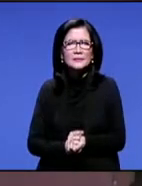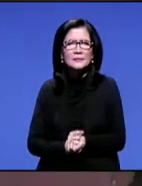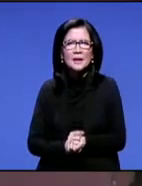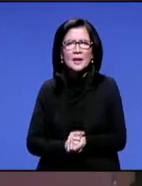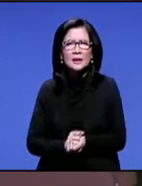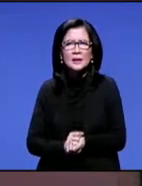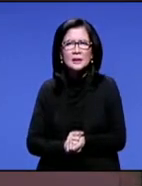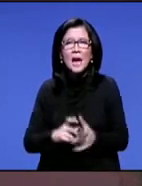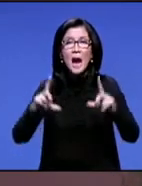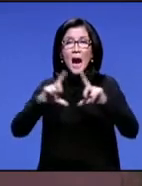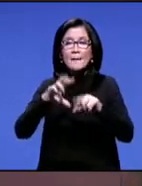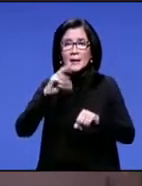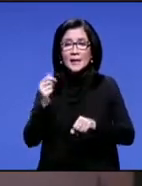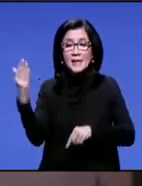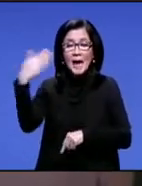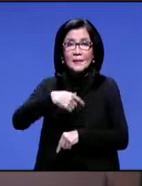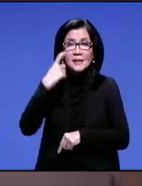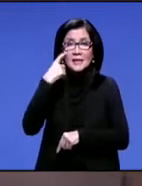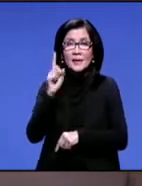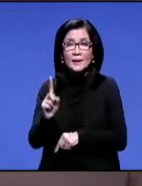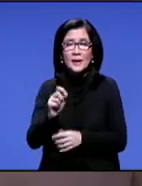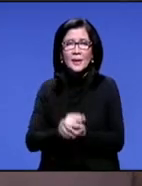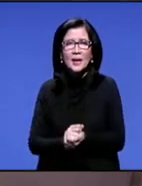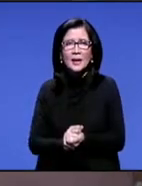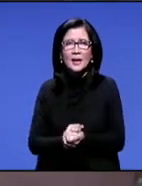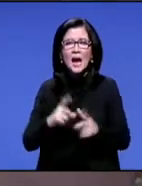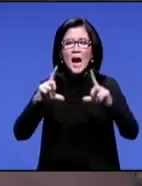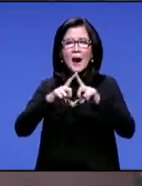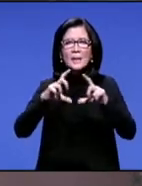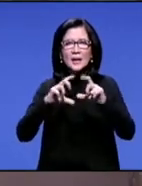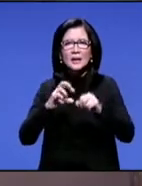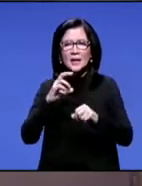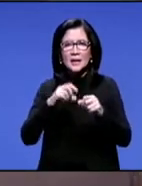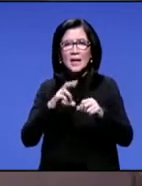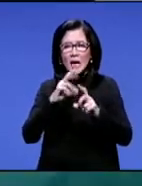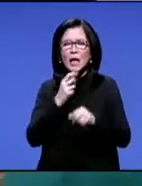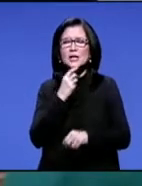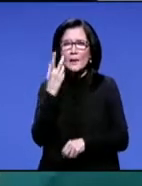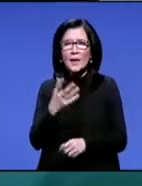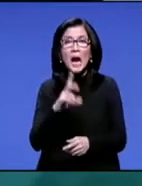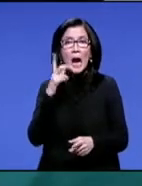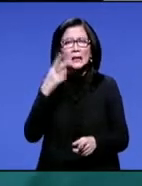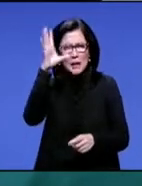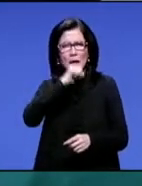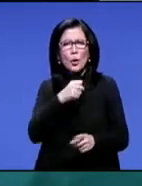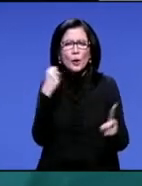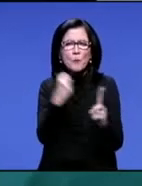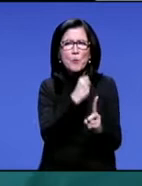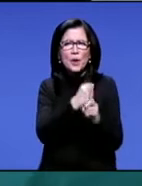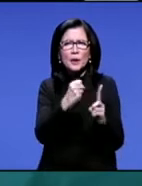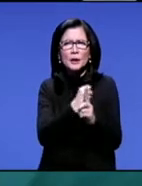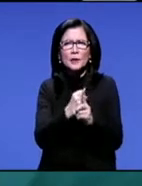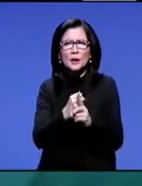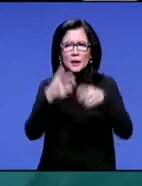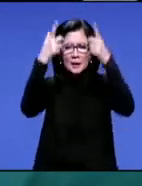Amin Rais hadir sebagai saksi pertama dalam persidangan. Kepada Majelis Hakim, Amin mengaku mengetahui informasi adanya penganiayaan Ratna Sarumpait melalui